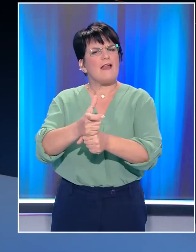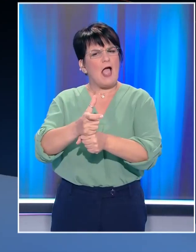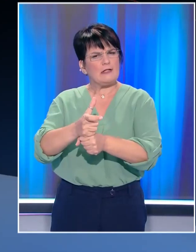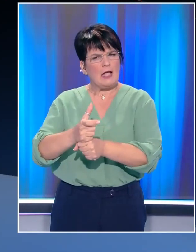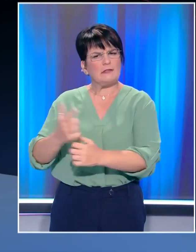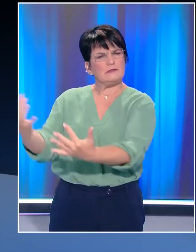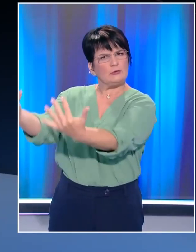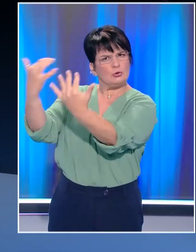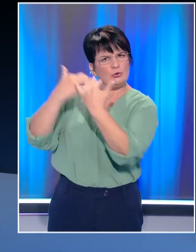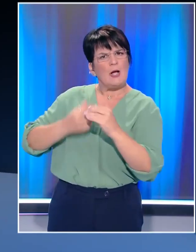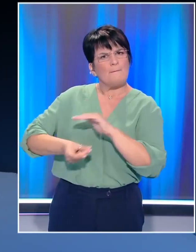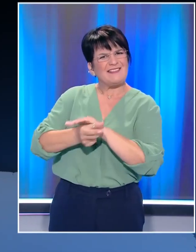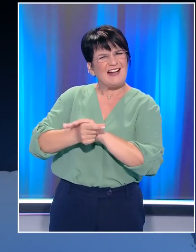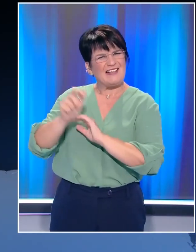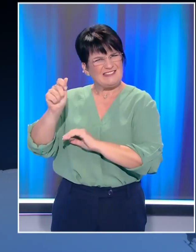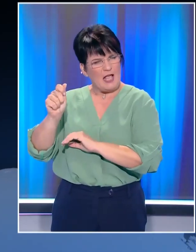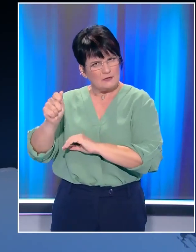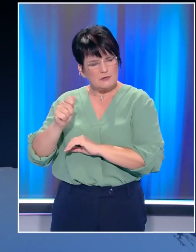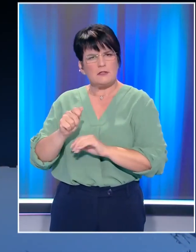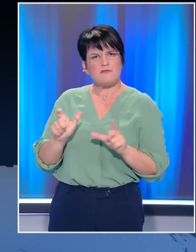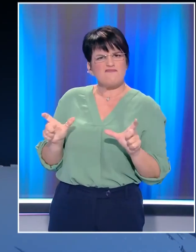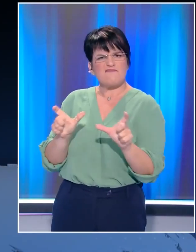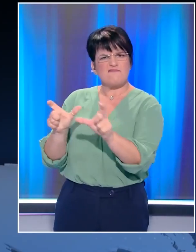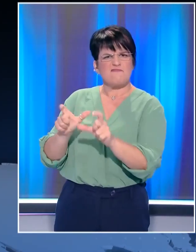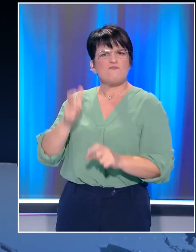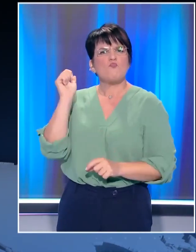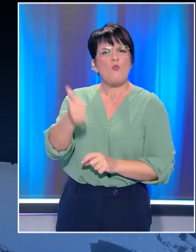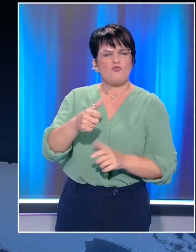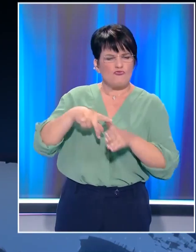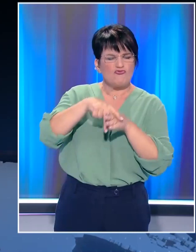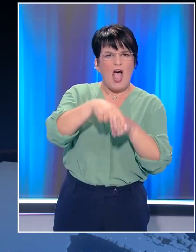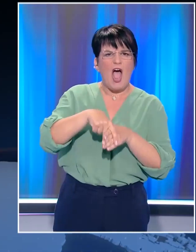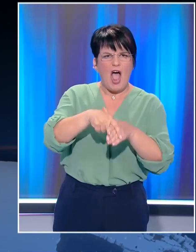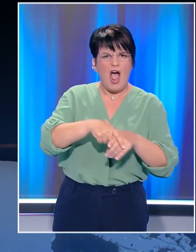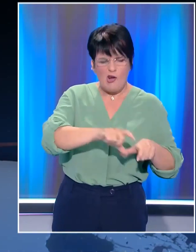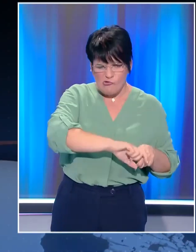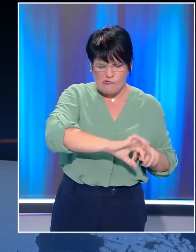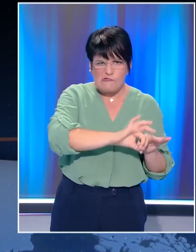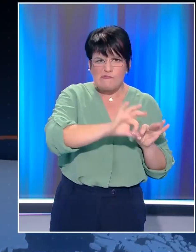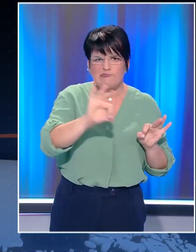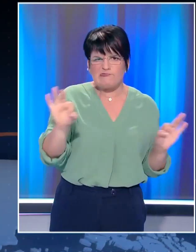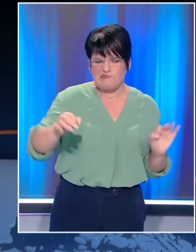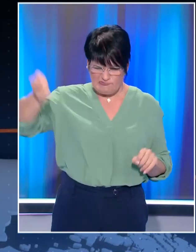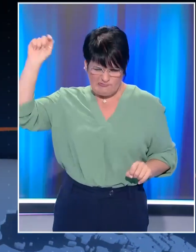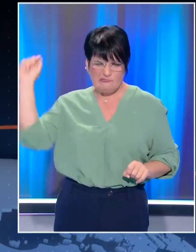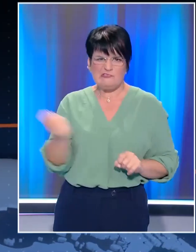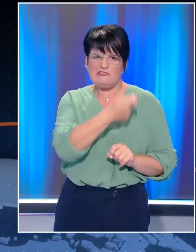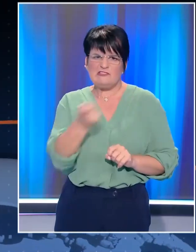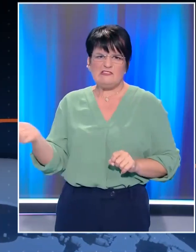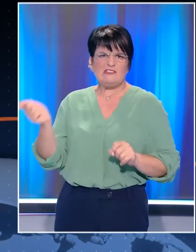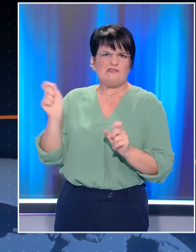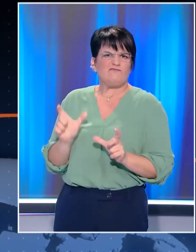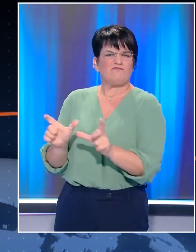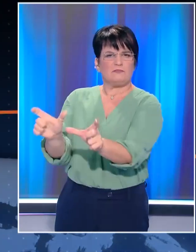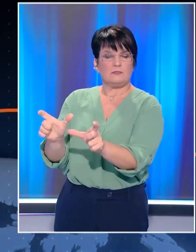μετανάστες από την Αϊτή, εκφοβίζοντάς τους με αυτοσχέδια μαστίγια στον ποταμό Ρίο Γκράντε στα σύνορα με το Μεξικό. Η